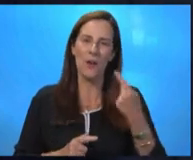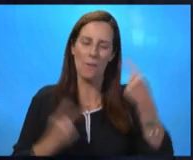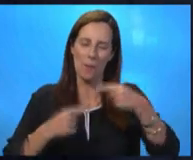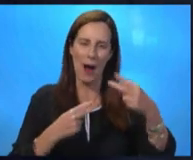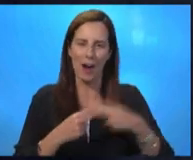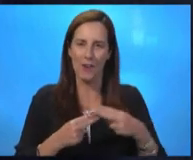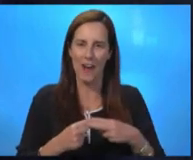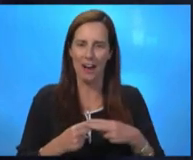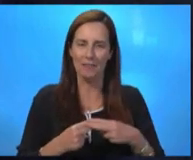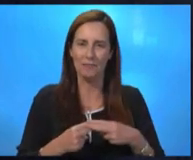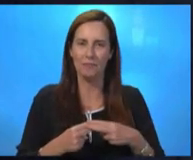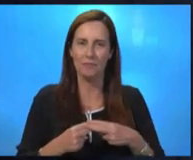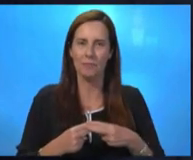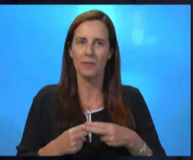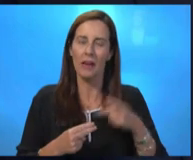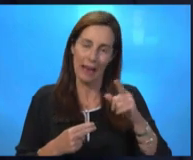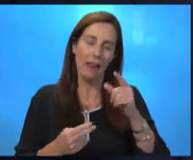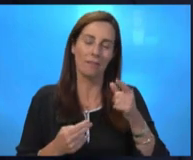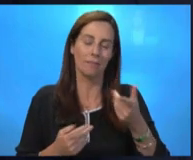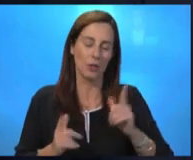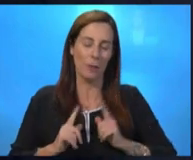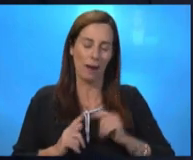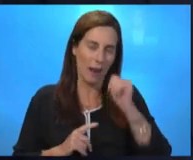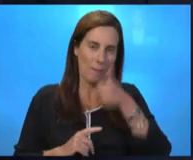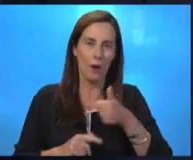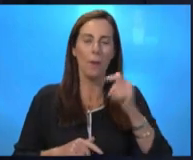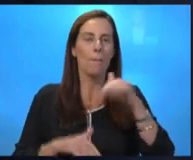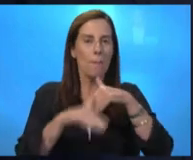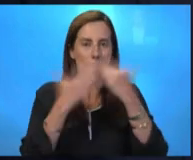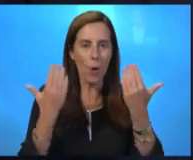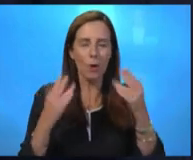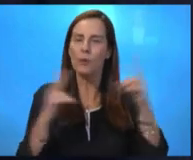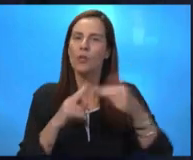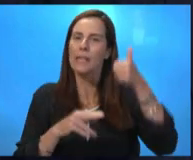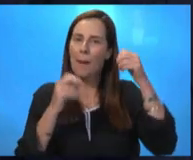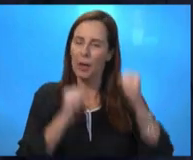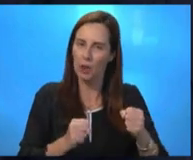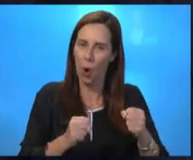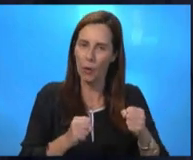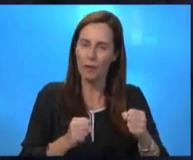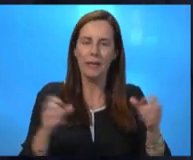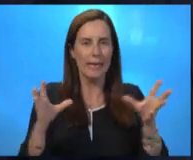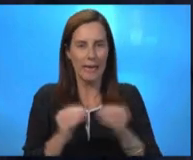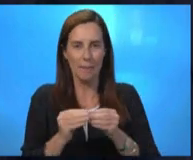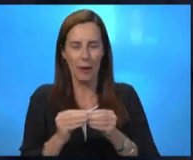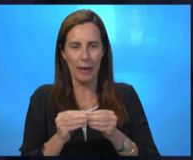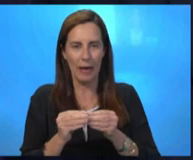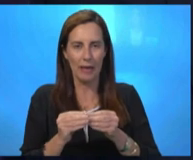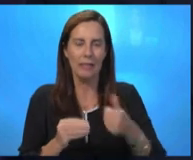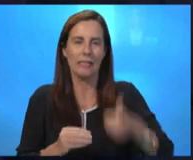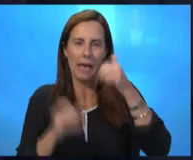הקרובה. לפחות אלה הכותרות הצפויות למחר. בשעות הבוקר יפגשו שר ביטחון ליברמן עם מקבילו